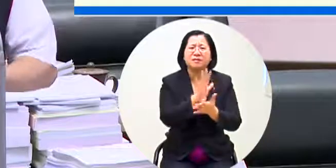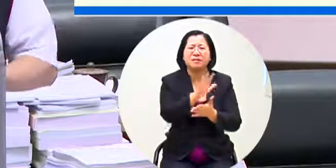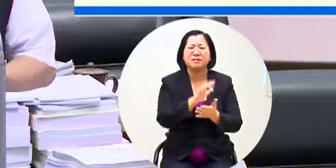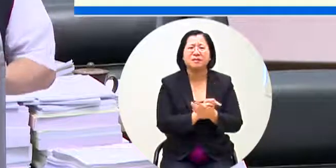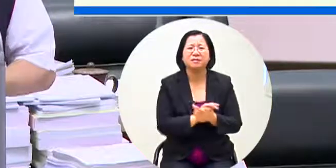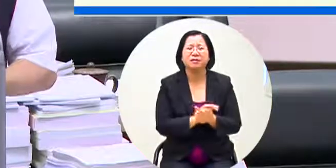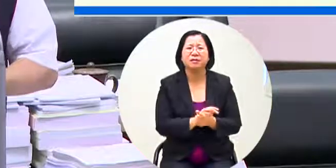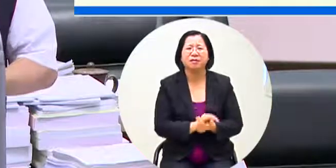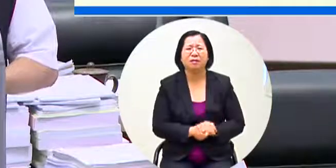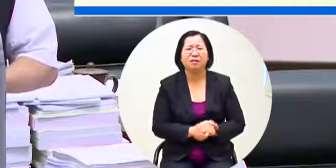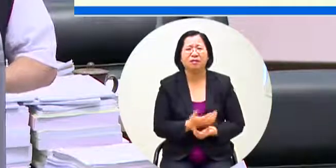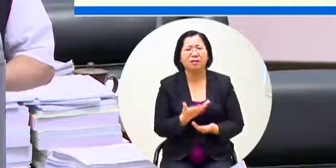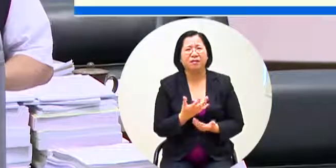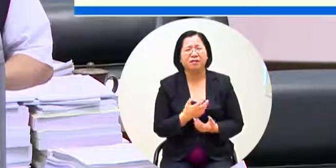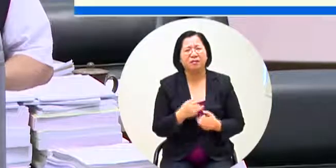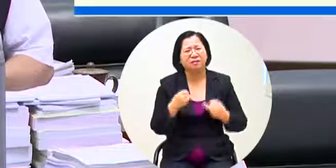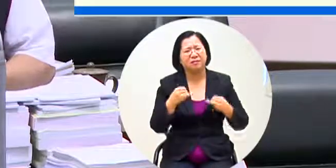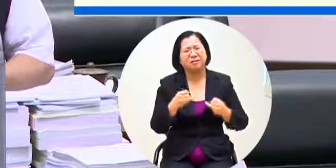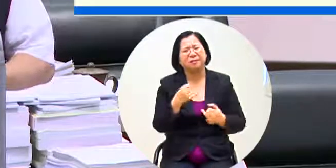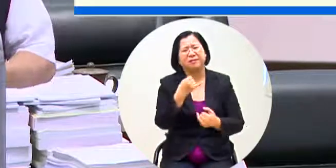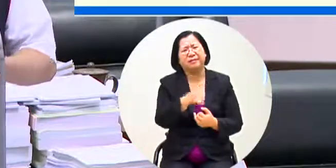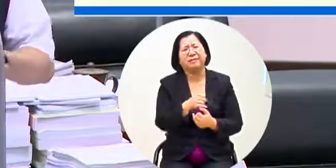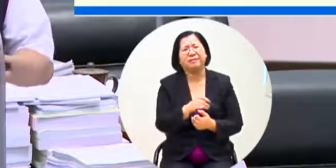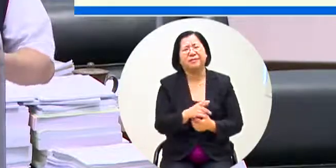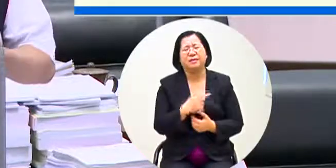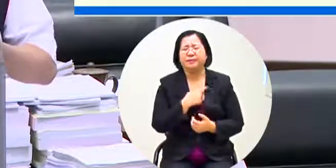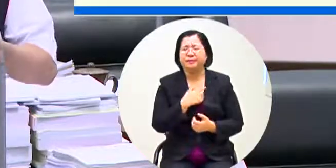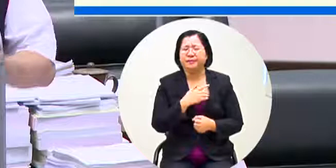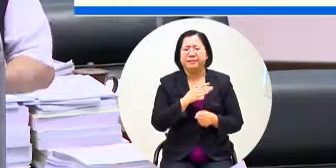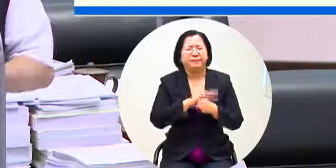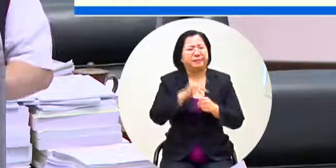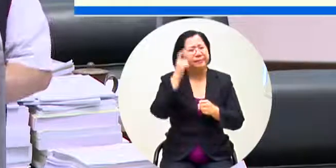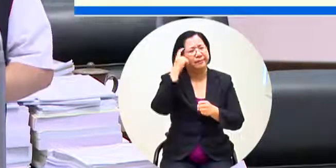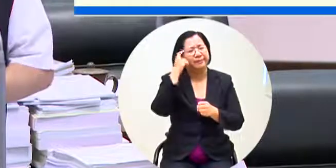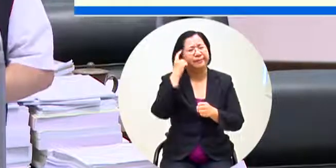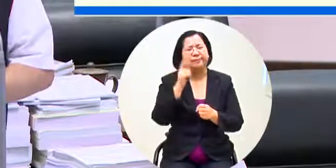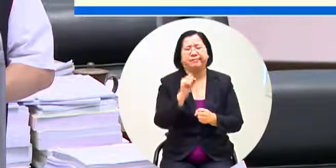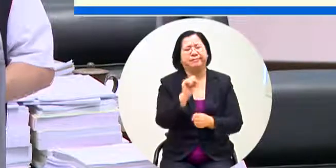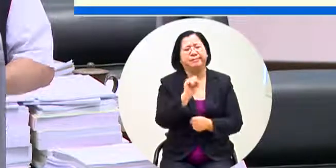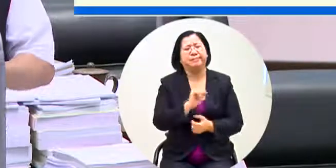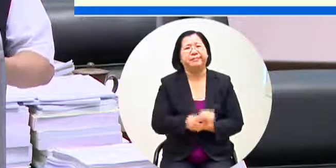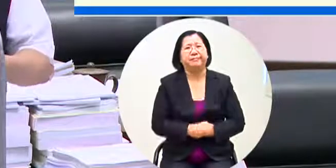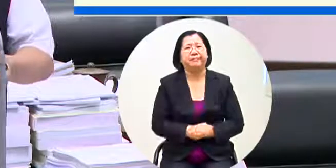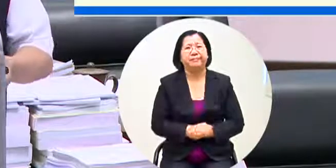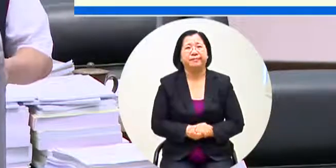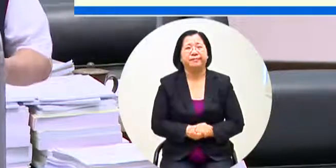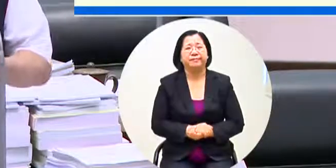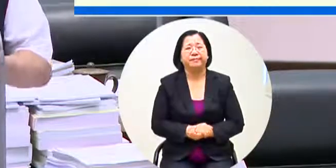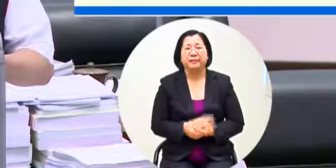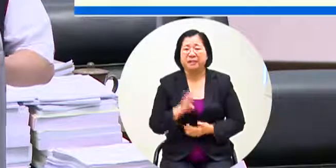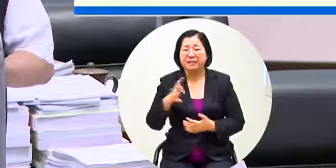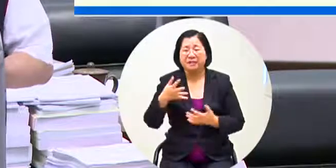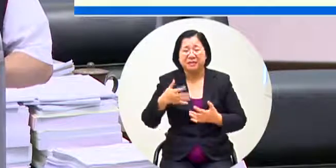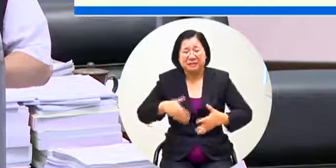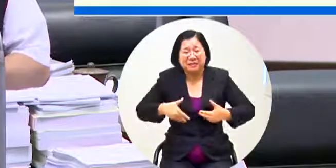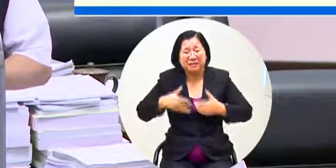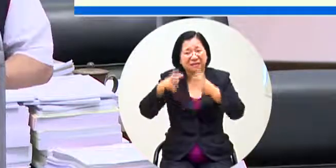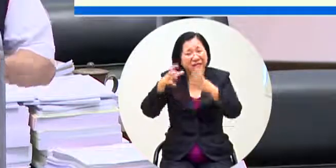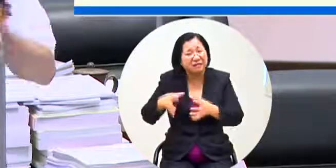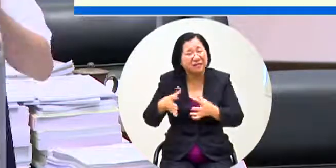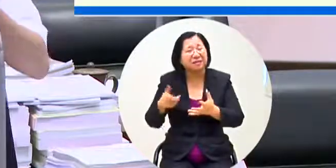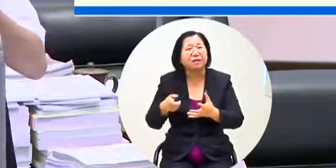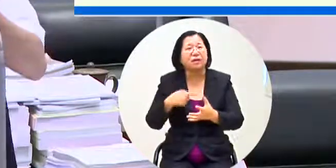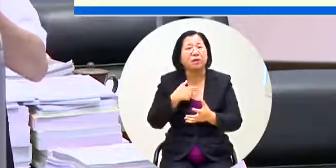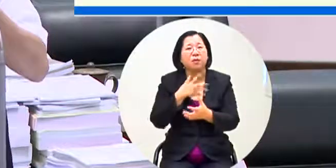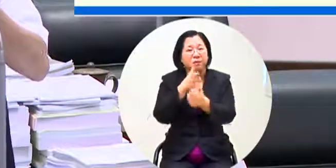因真无满意，无满意这个结论啦吼。啊，所以市政要过来做，我想要来请问咱市长的这个态度